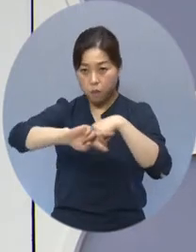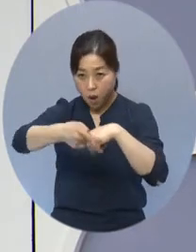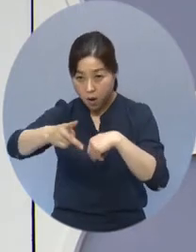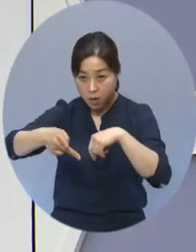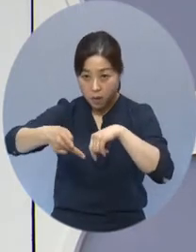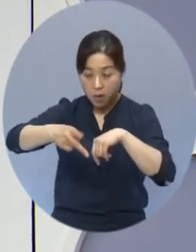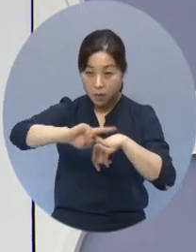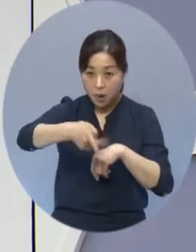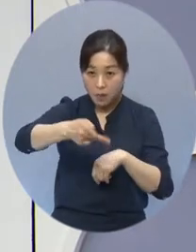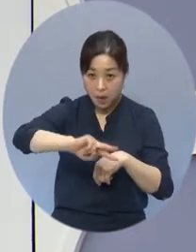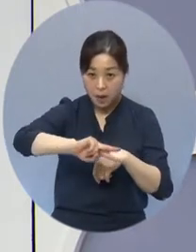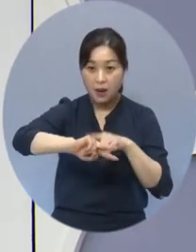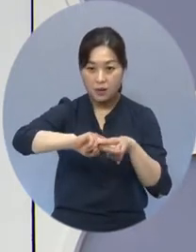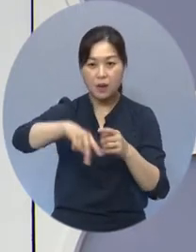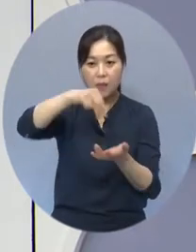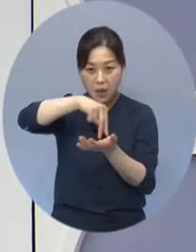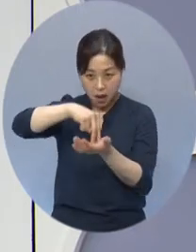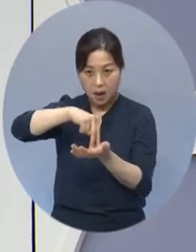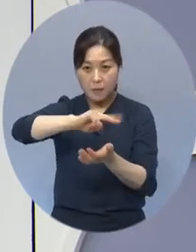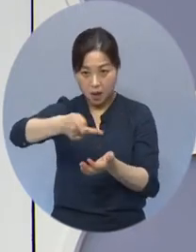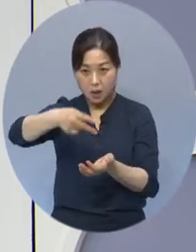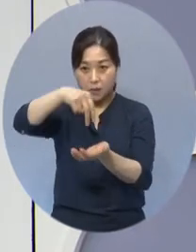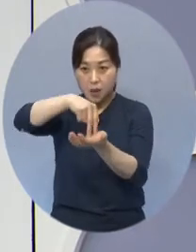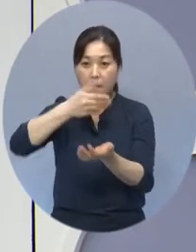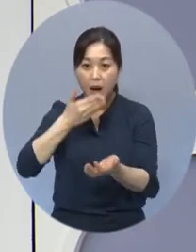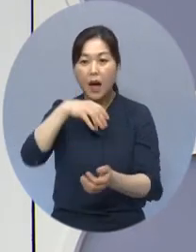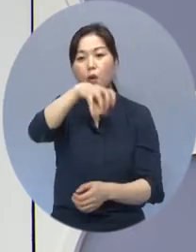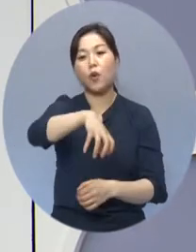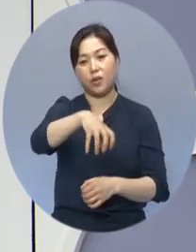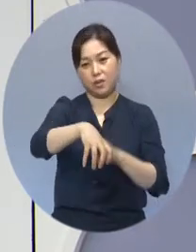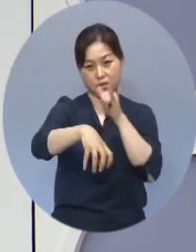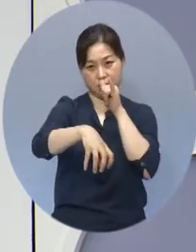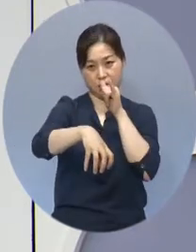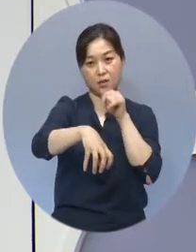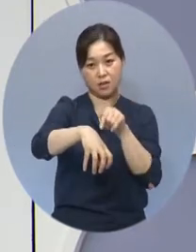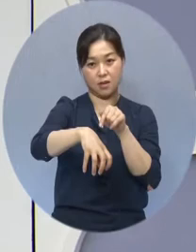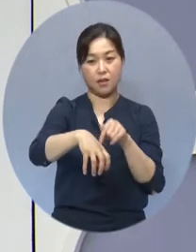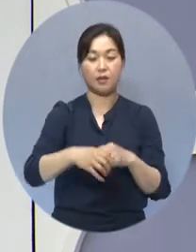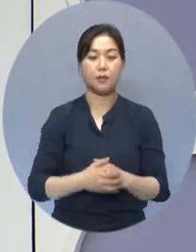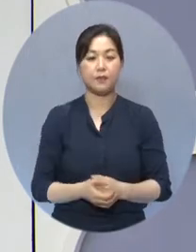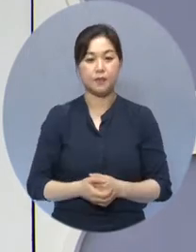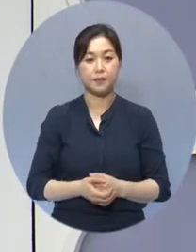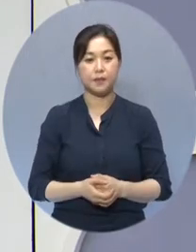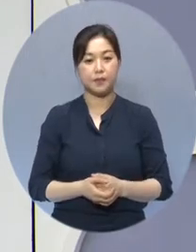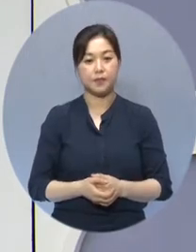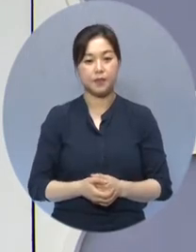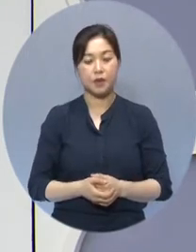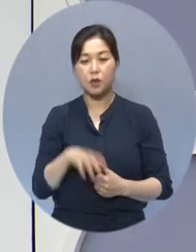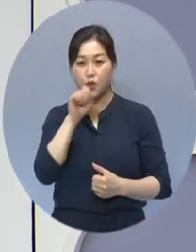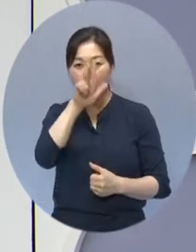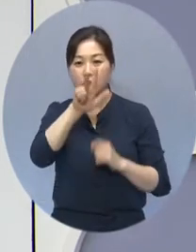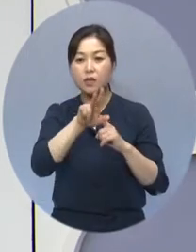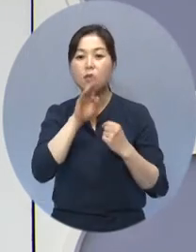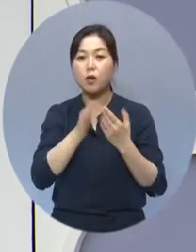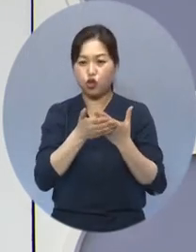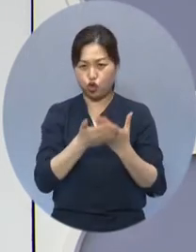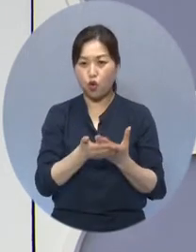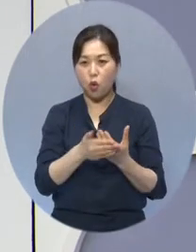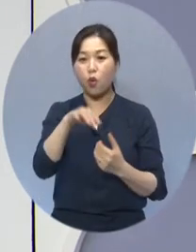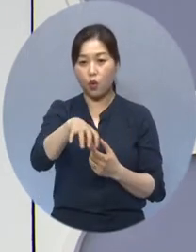용인의 랜드마크가 될 수도 있는데요. 그런 어떤 3기 신도시